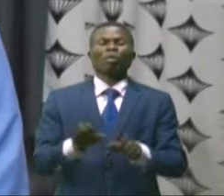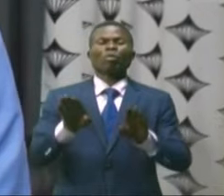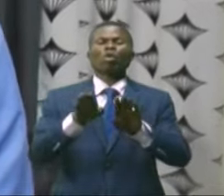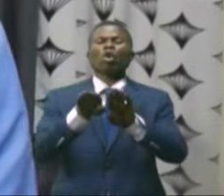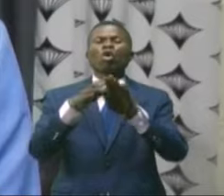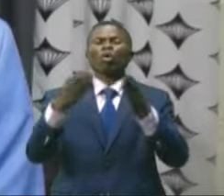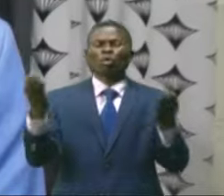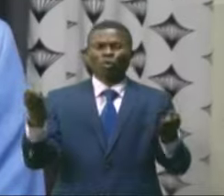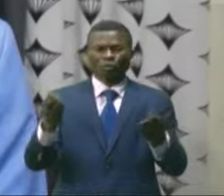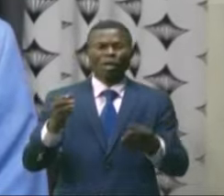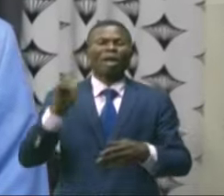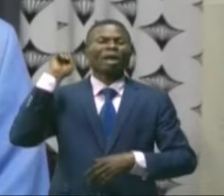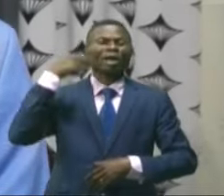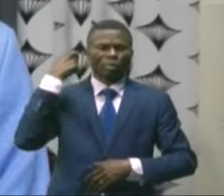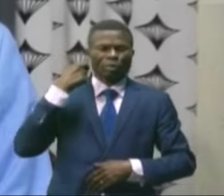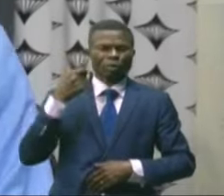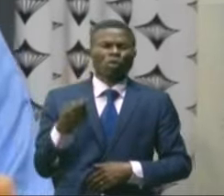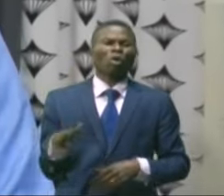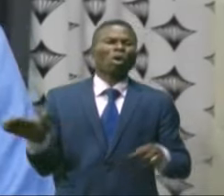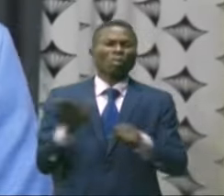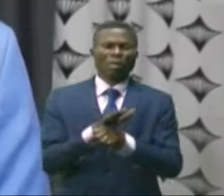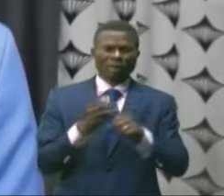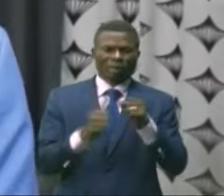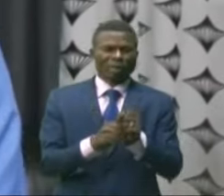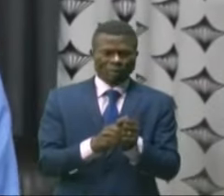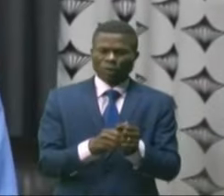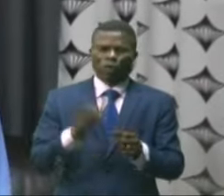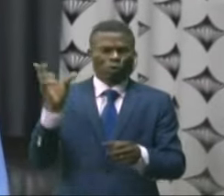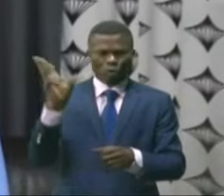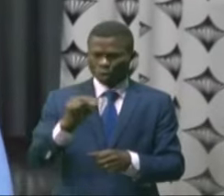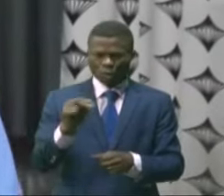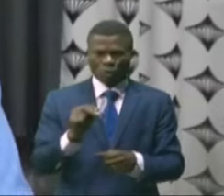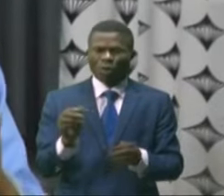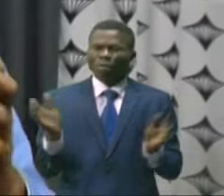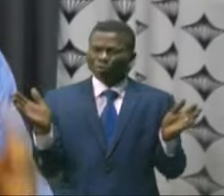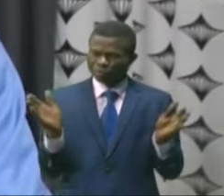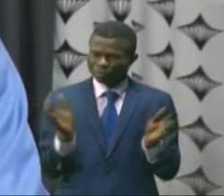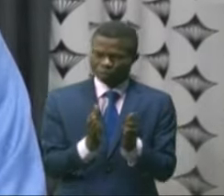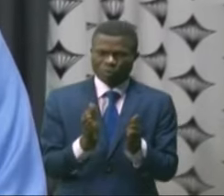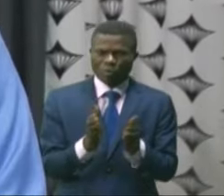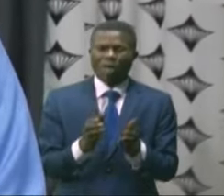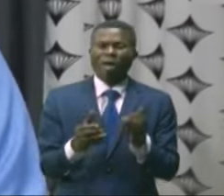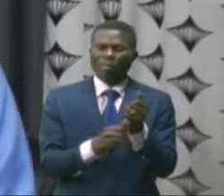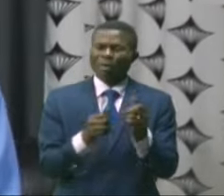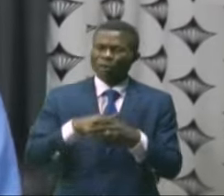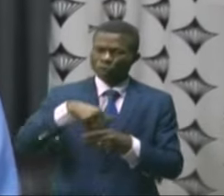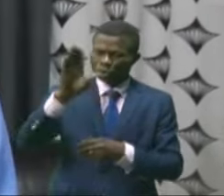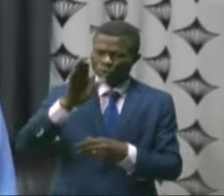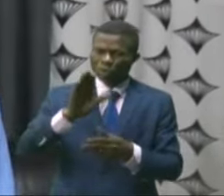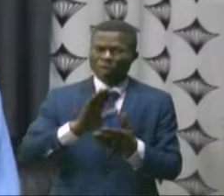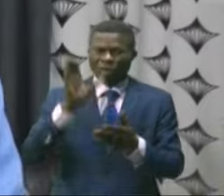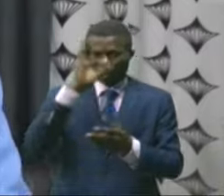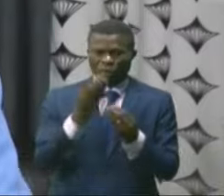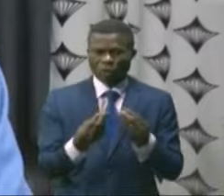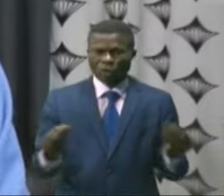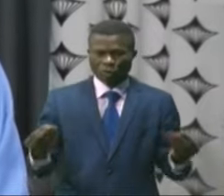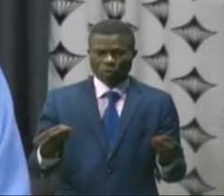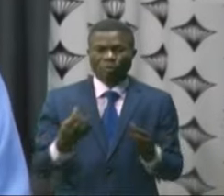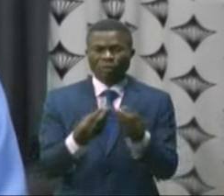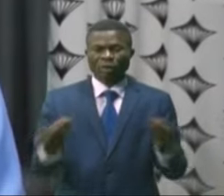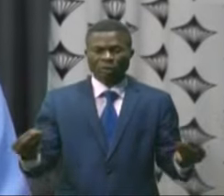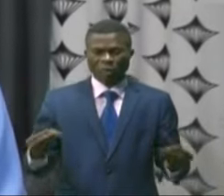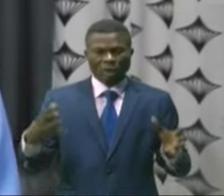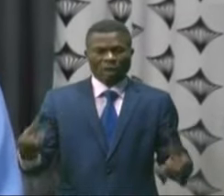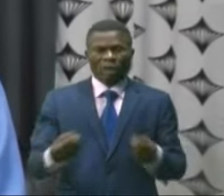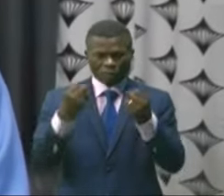la réconciliation. Je propose l'entente. On trouve la solution dans l'amiable. Et la solution sera